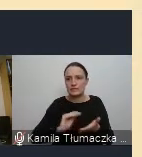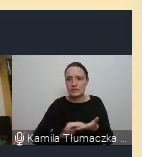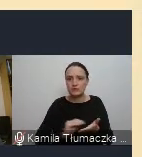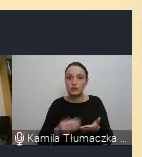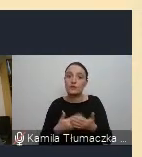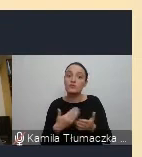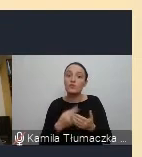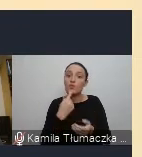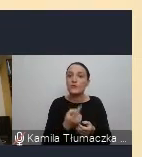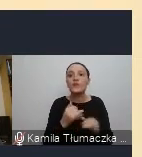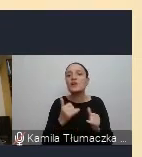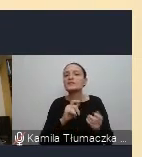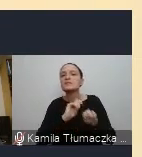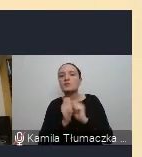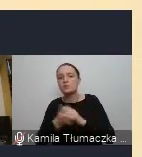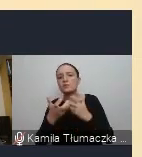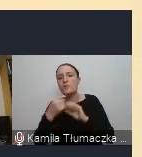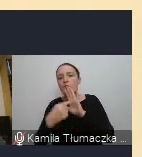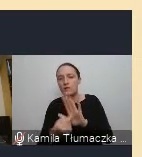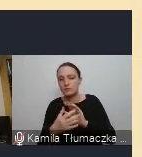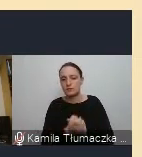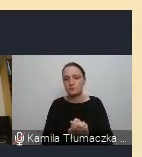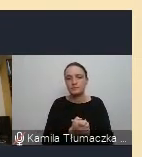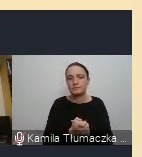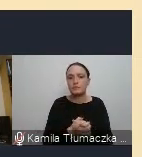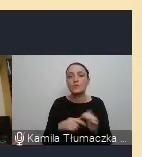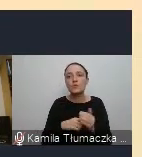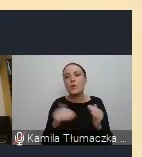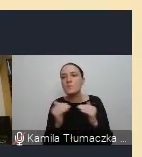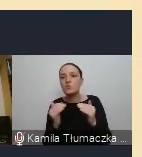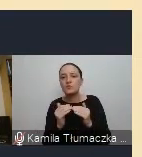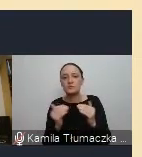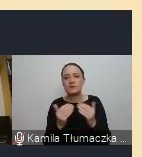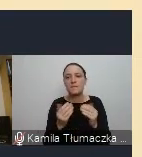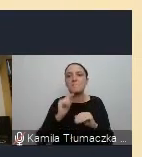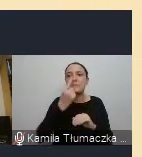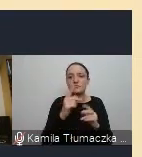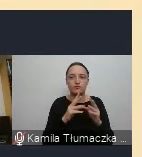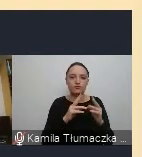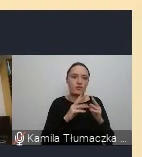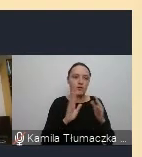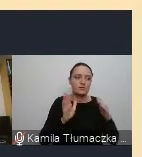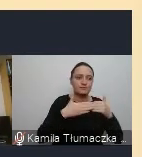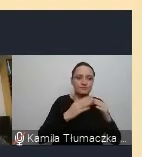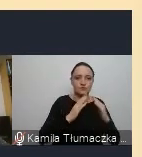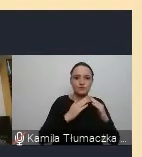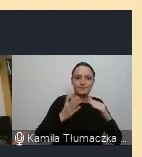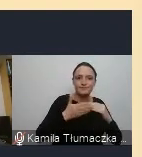też powiedzieć, jak to się zmieniło i no właśnie w porównaniu do tego pierwszego lockdownu, a jak jest to